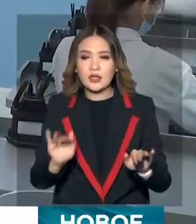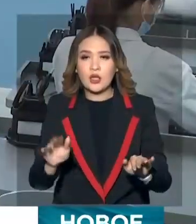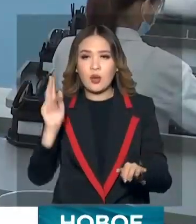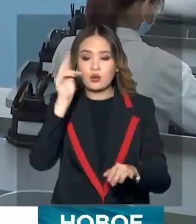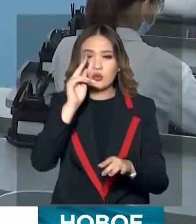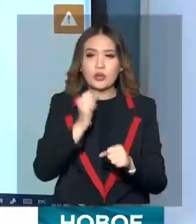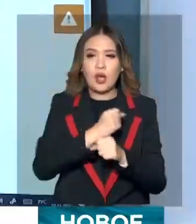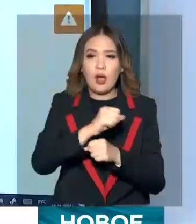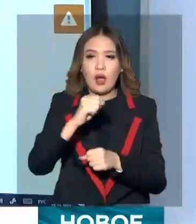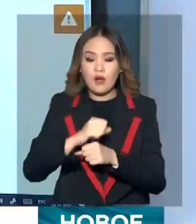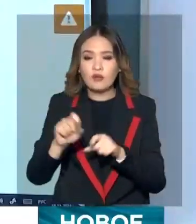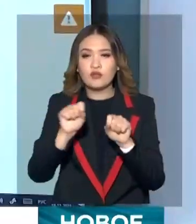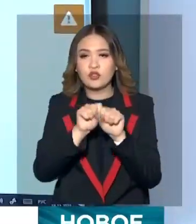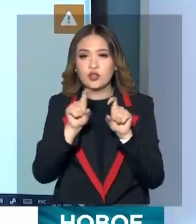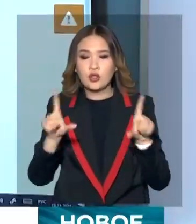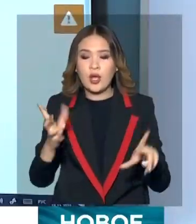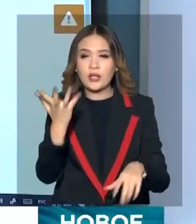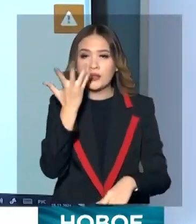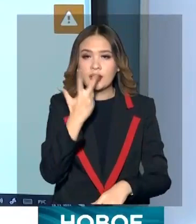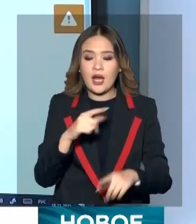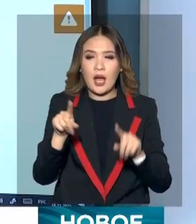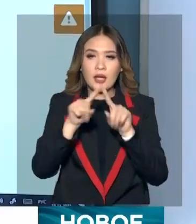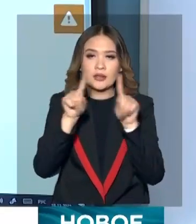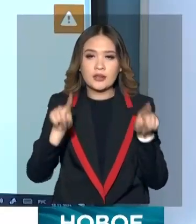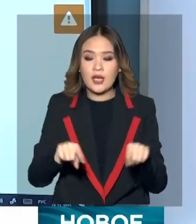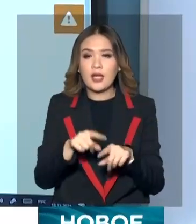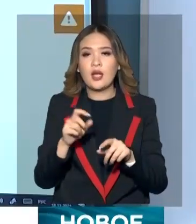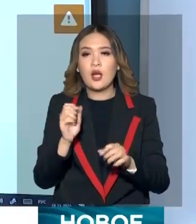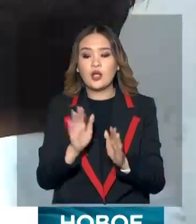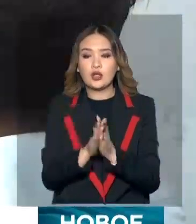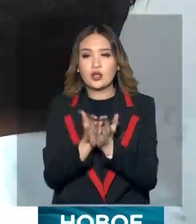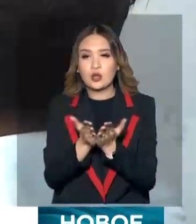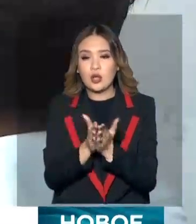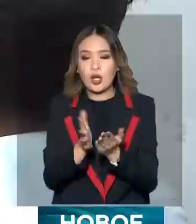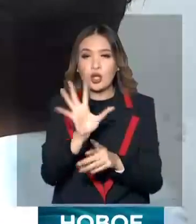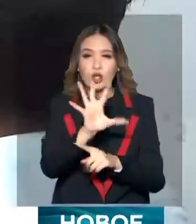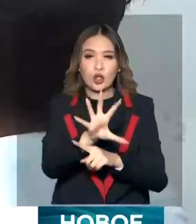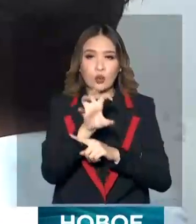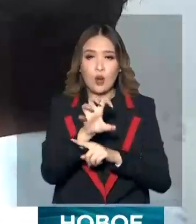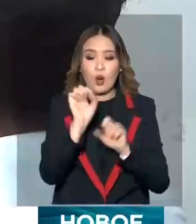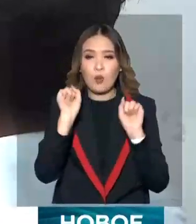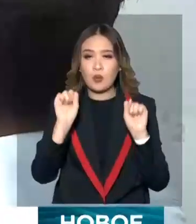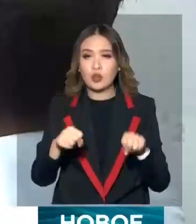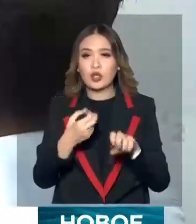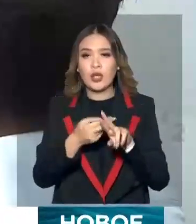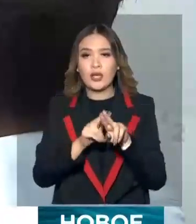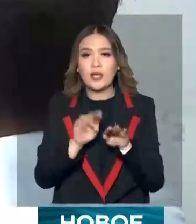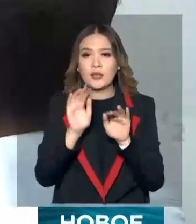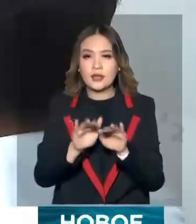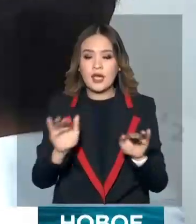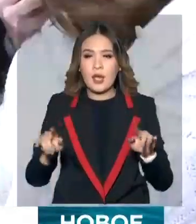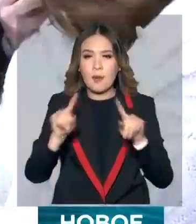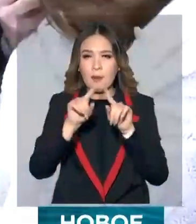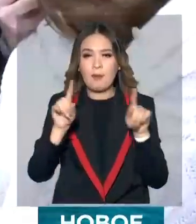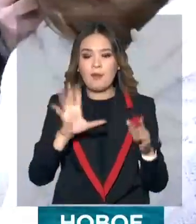зачислять детей в школы, а также выдавать цифровые аттестаты и дипломы с QR-кодом. Ну а детей намерены обеспечить